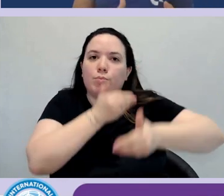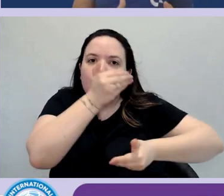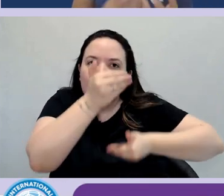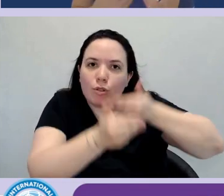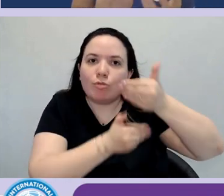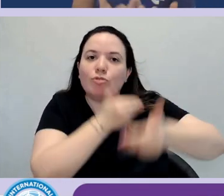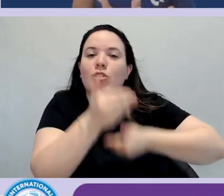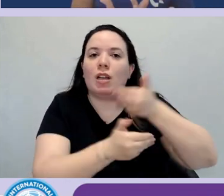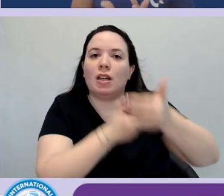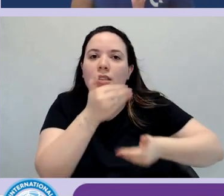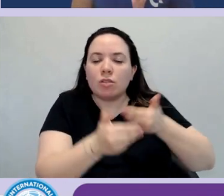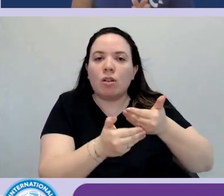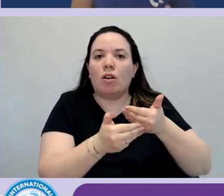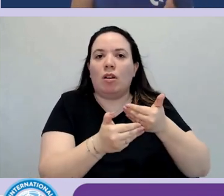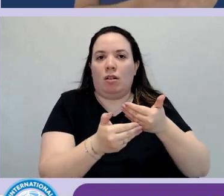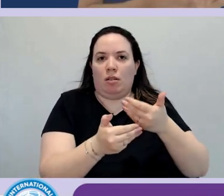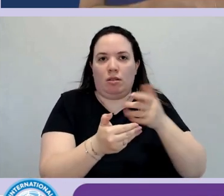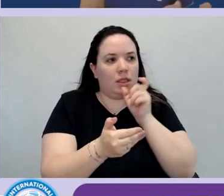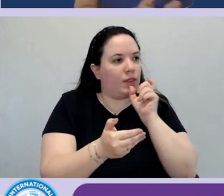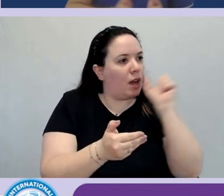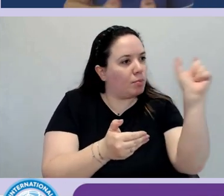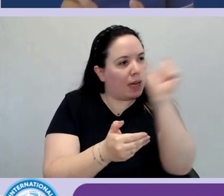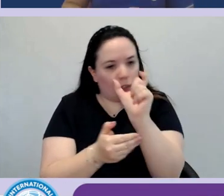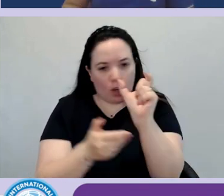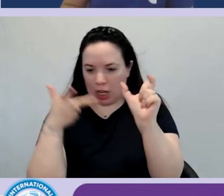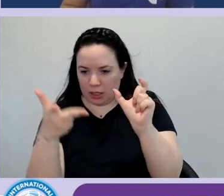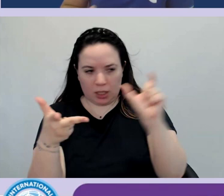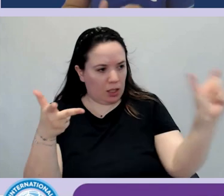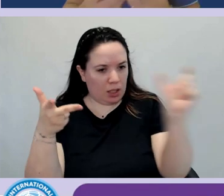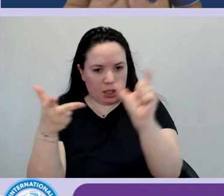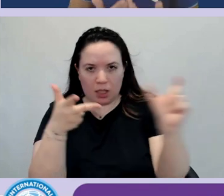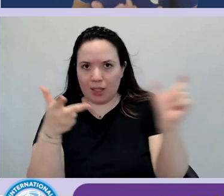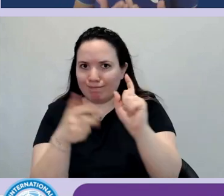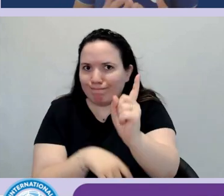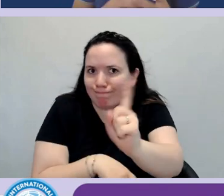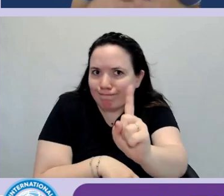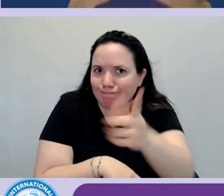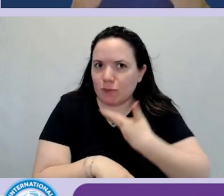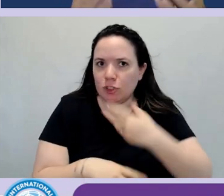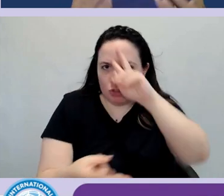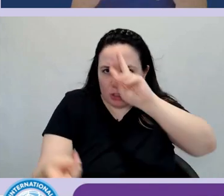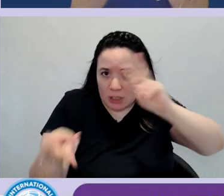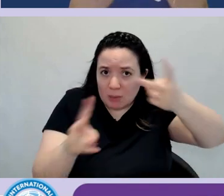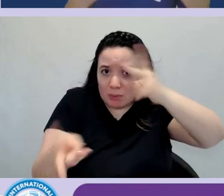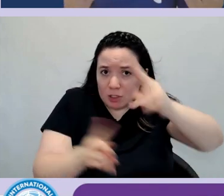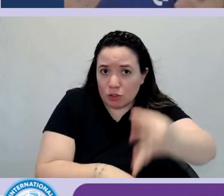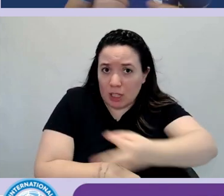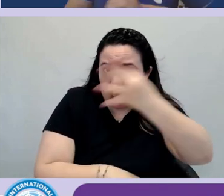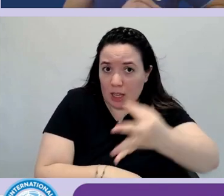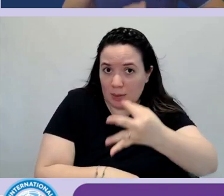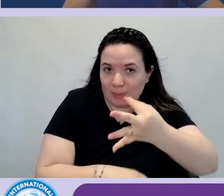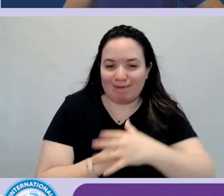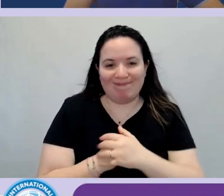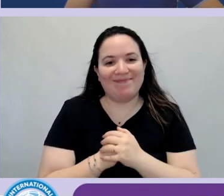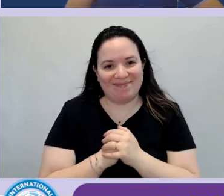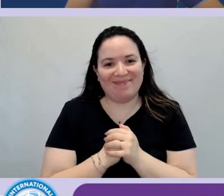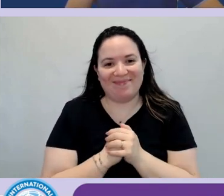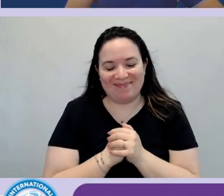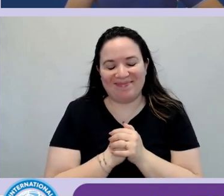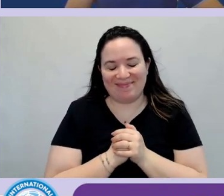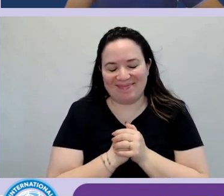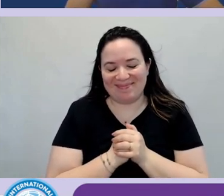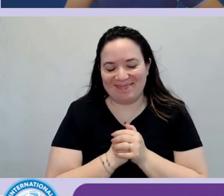è una cosa non è parola per parola C'è comunque un'interpretazione di ciò che viene detto